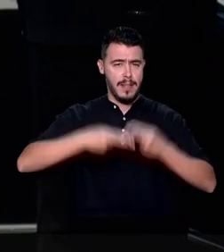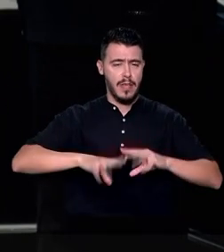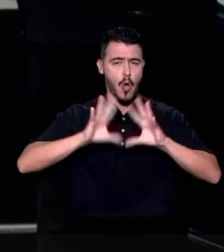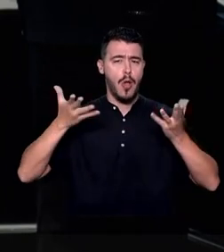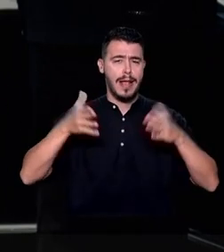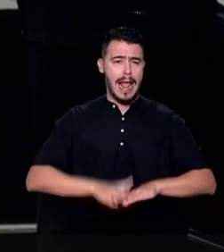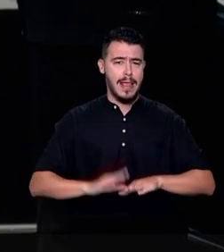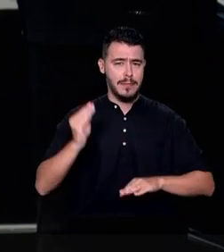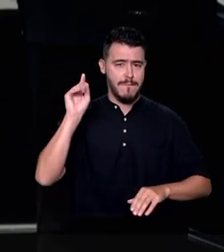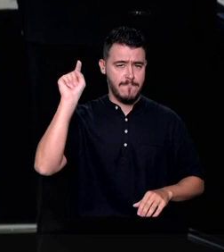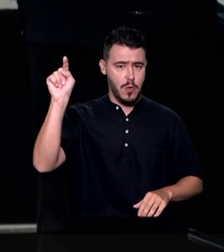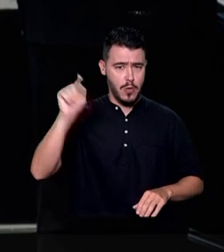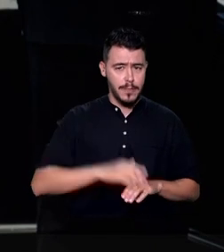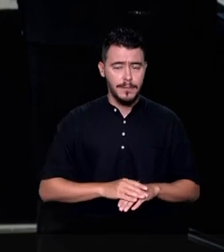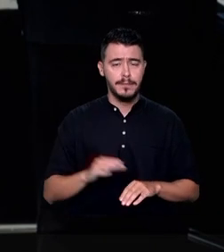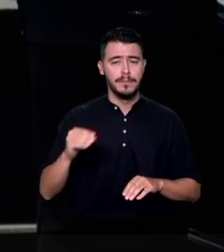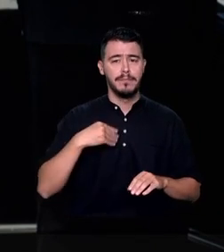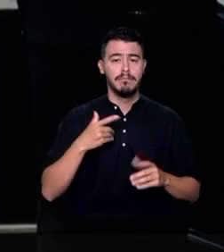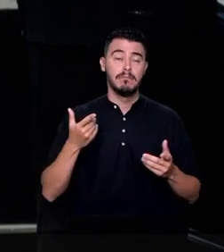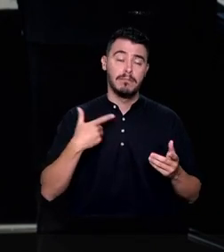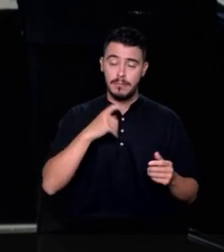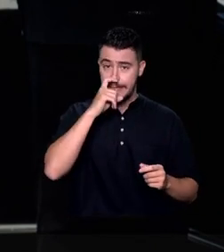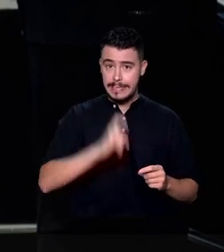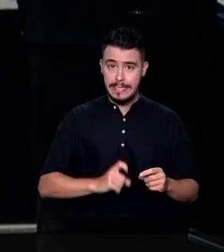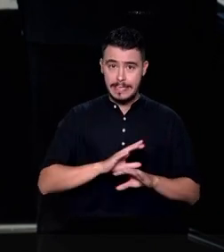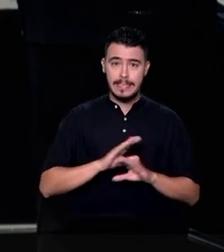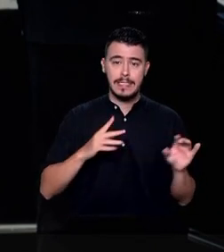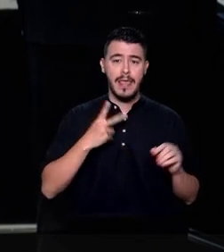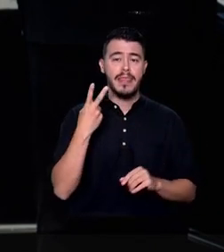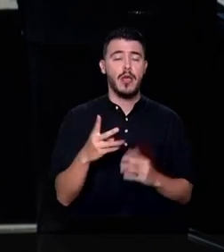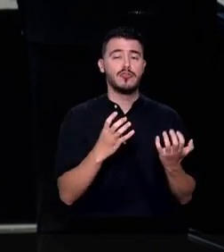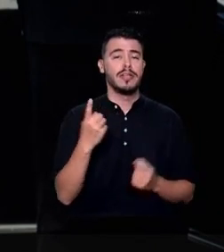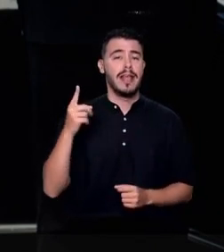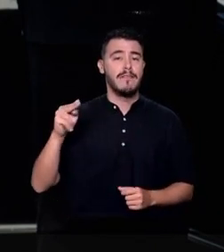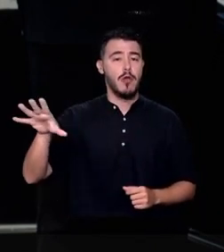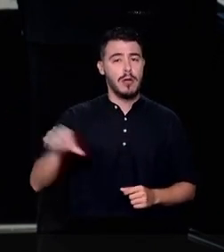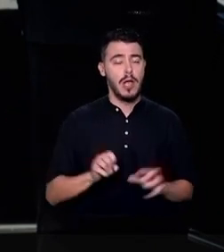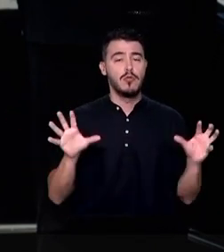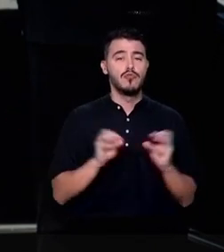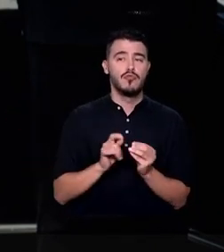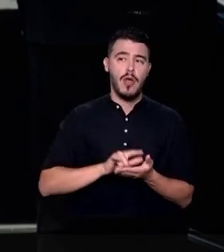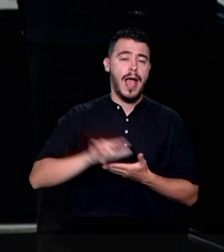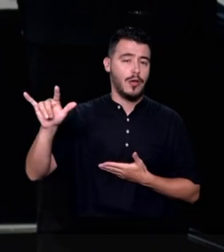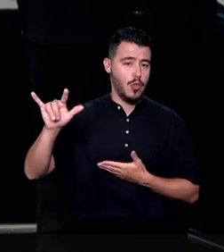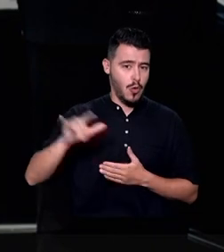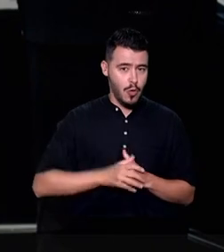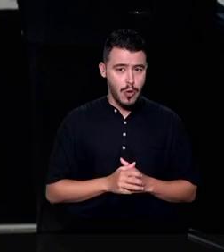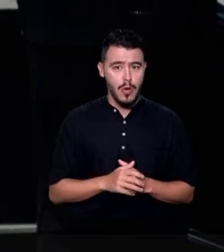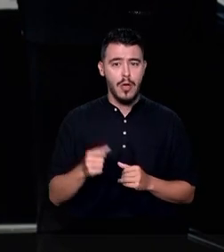λεκανοπεδίου Αττικής και οι βουλευτές περιφερειών που διαθέτουν αεροδρόμιο λαμβάνουν κάθε μήνα 291 ευρώ. Οι υπόλοιποι βουλευτές παίρνουν από 389